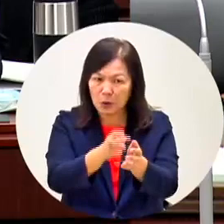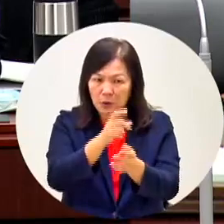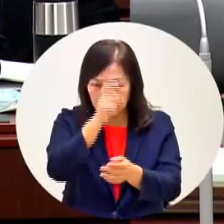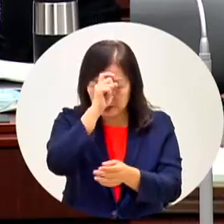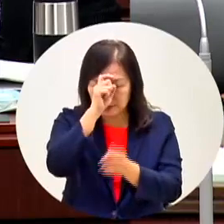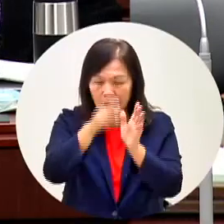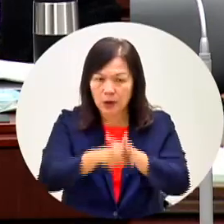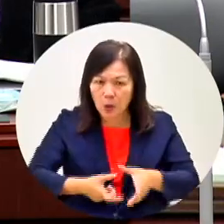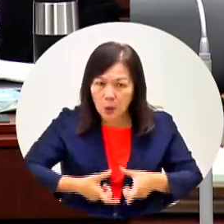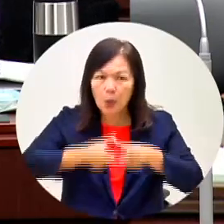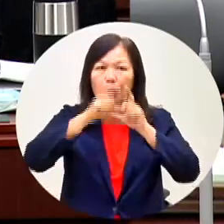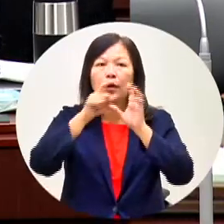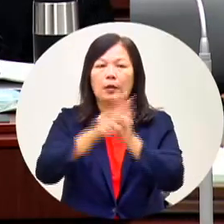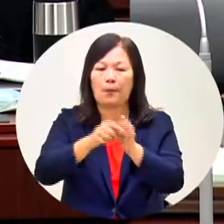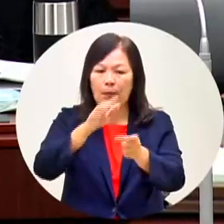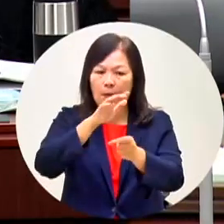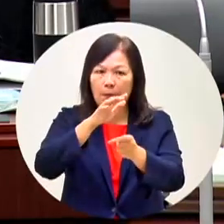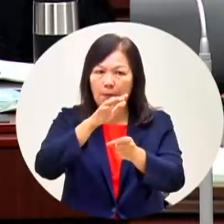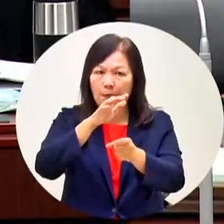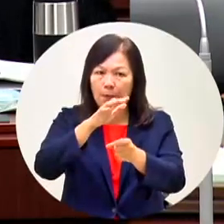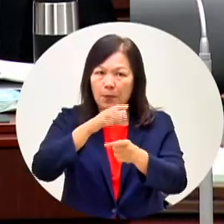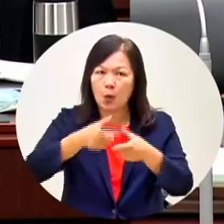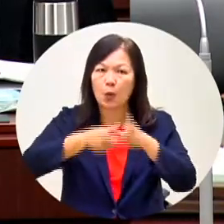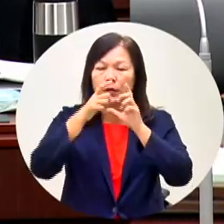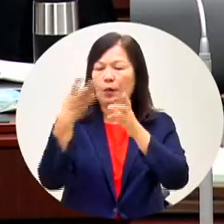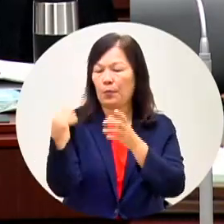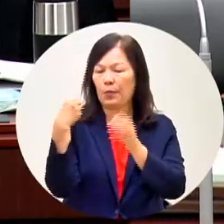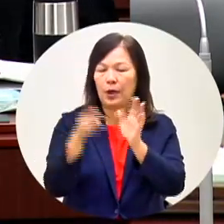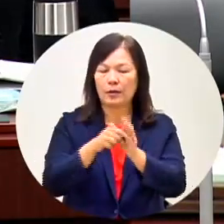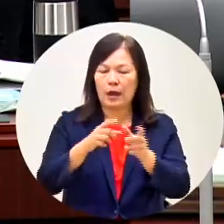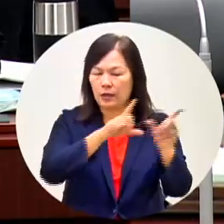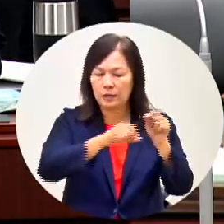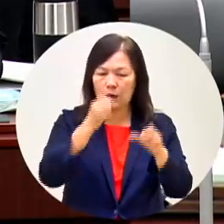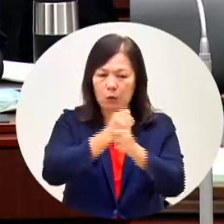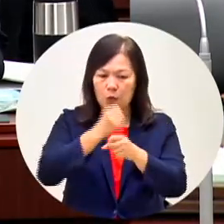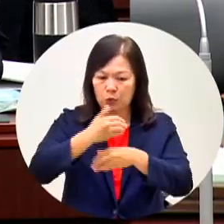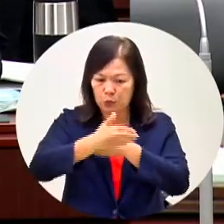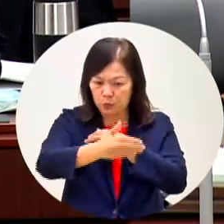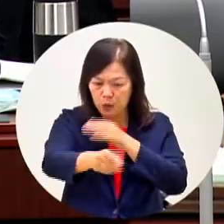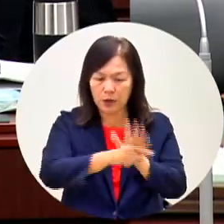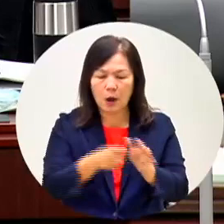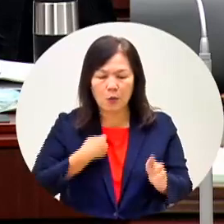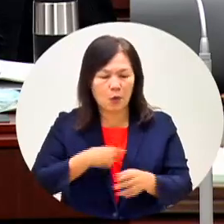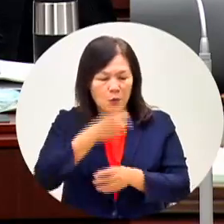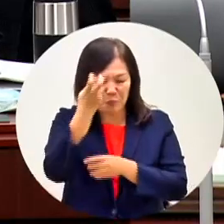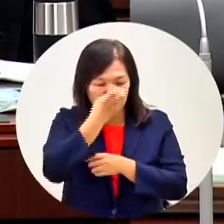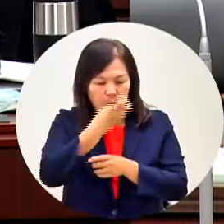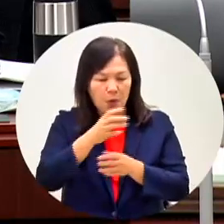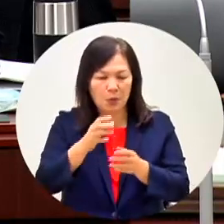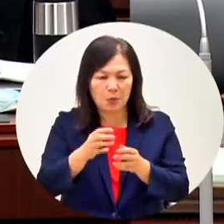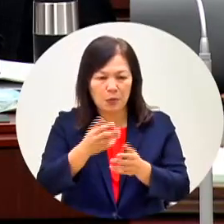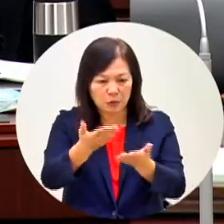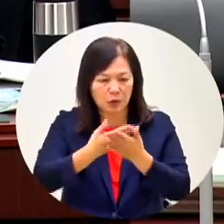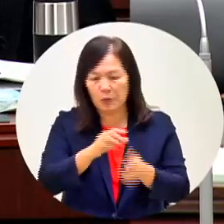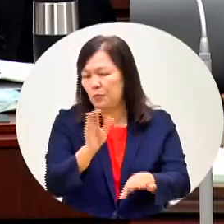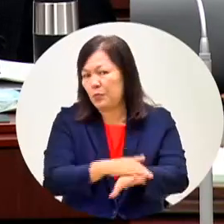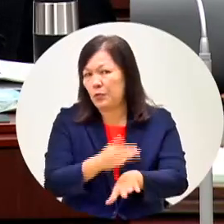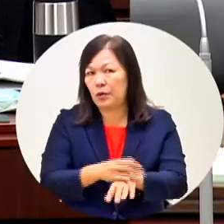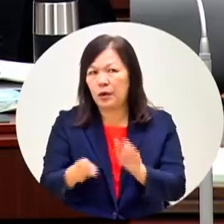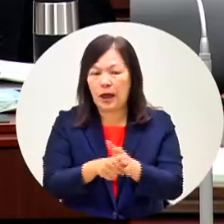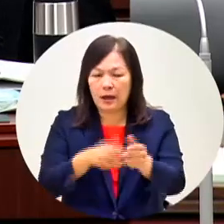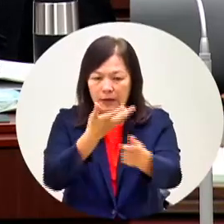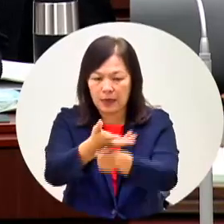一定要按照 SOP 来，不然我就不愿说让他管挖没有办法完成，我就不接